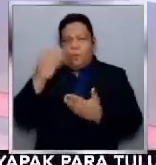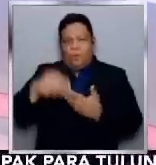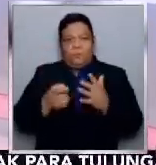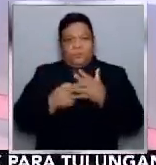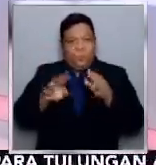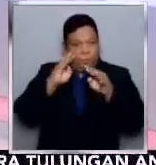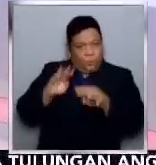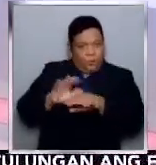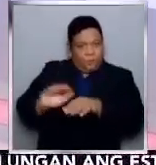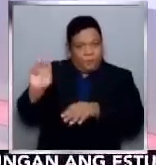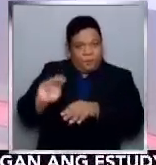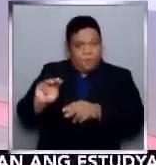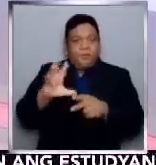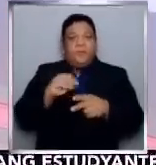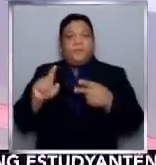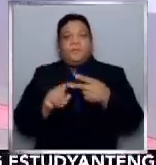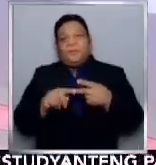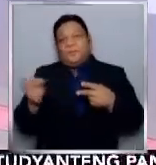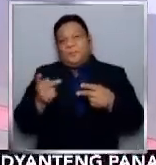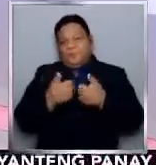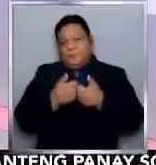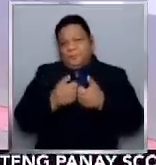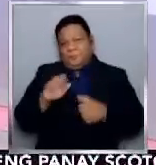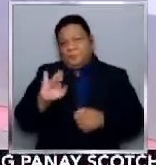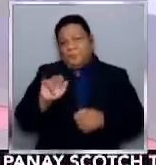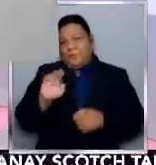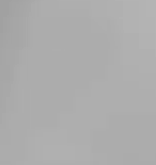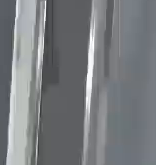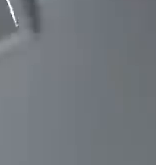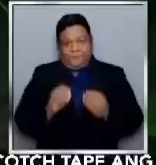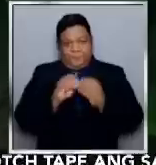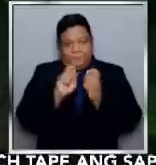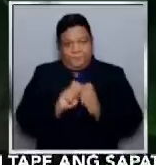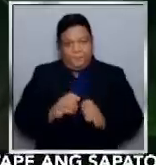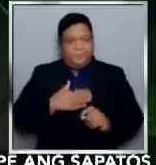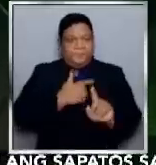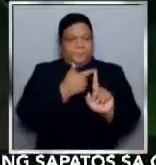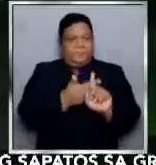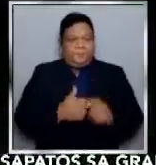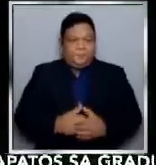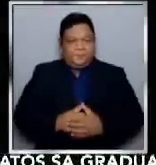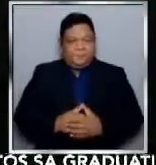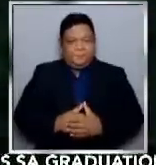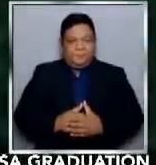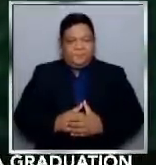ang kanilang relasyon ni Bianca Umali. Narito ang aking chika. Ikaw ayaw! All roads